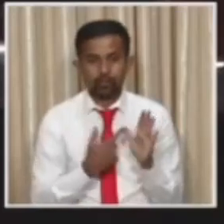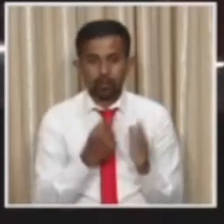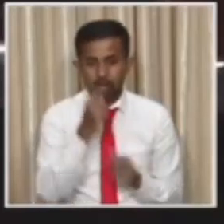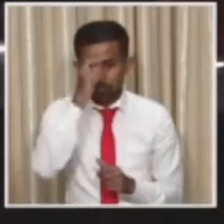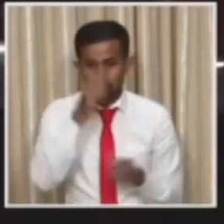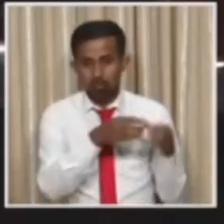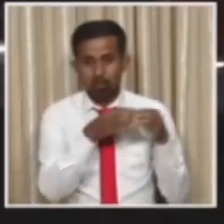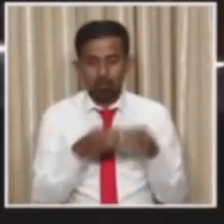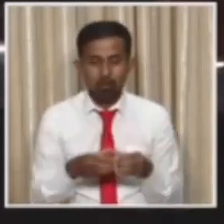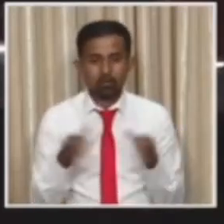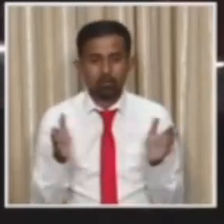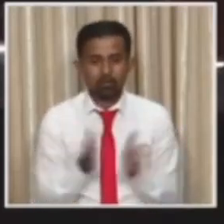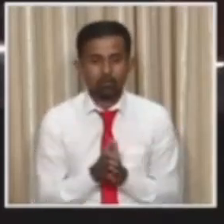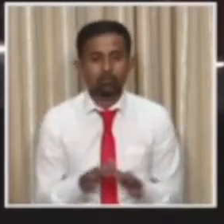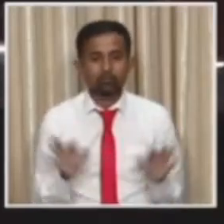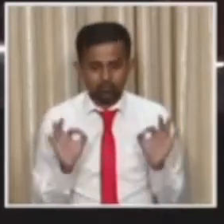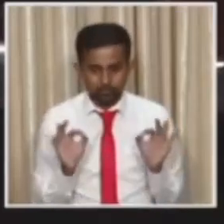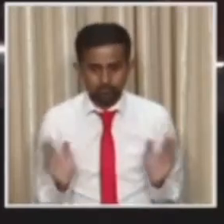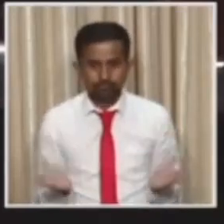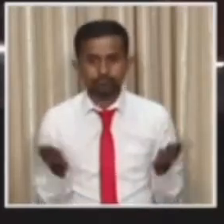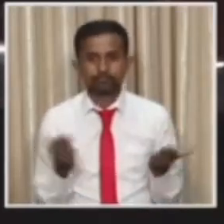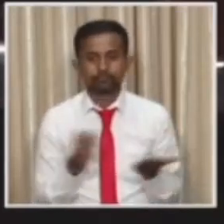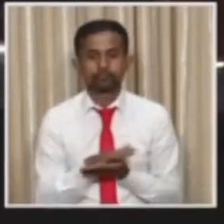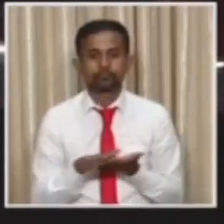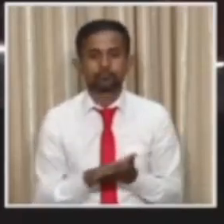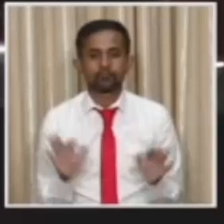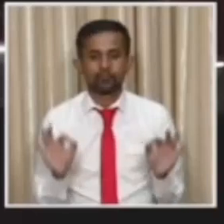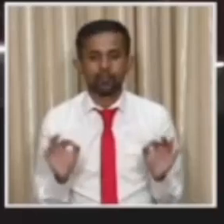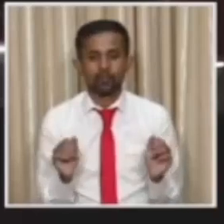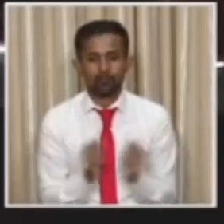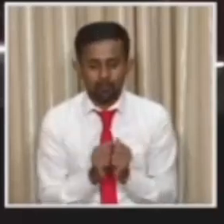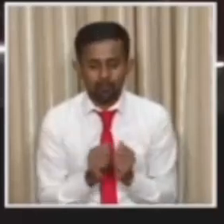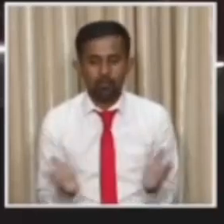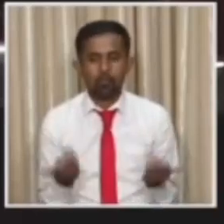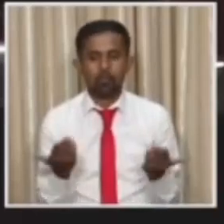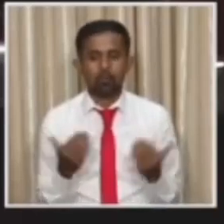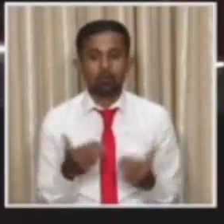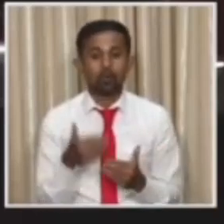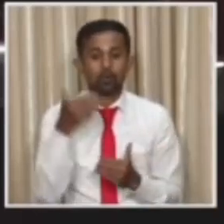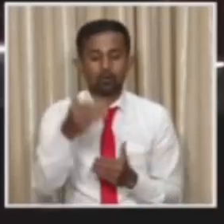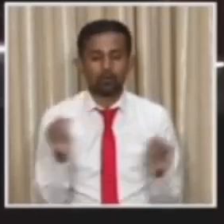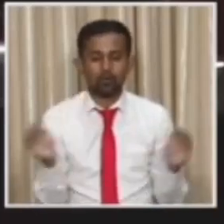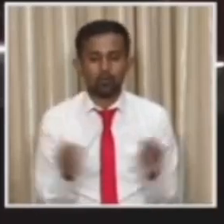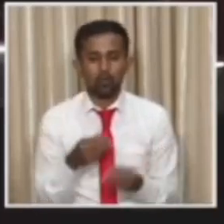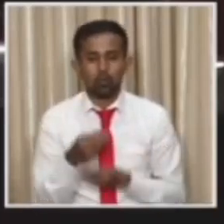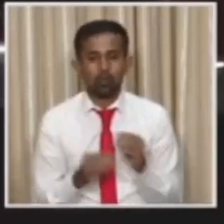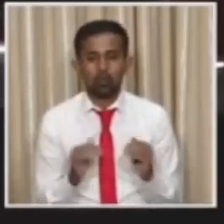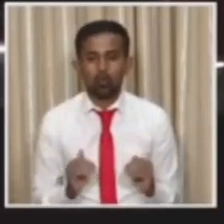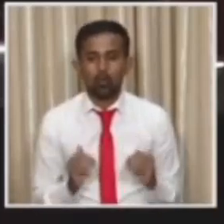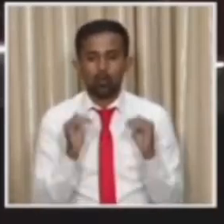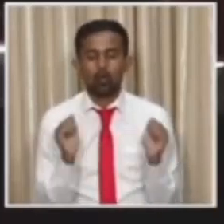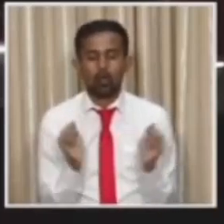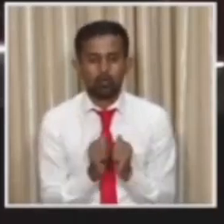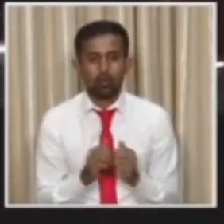මේ කණ්ඩායම එකතු වෙලා හොඳ ගමනක් දැන් යන්න සූදානම් වෙලා ඉන්නවා වැඩ කරගෙන යනවා දැන් ඉස්සරහට මේ සුළු කර්මාන්ත කරුවන් දිනු කරන්න අවශ්‍ය කටයුතු